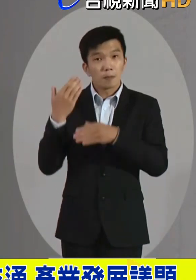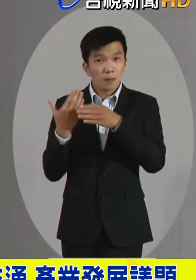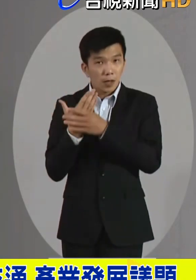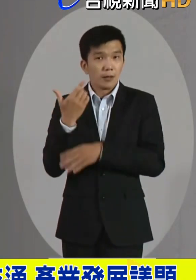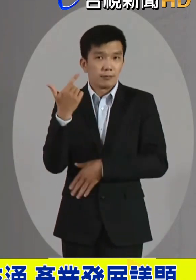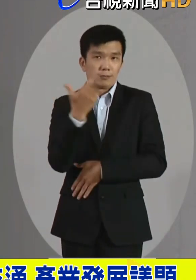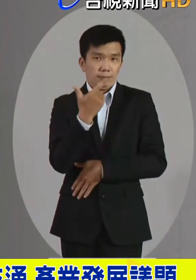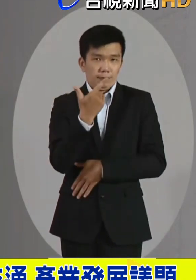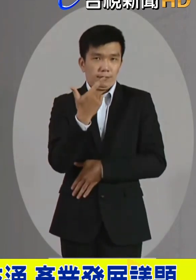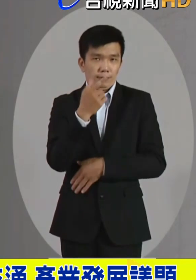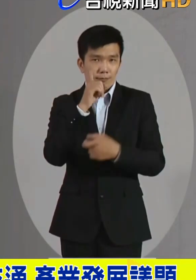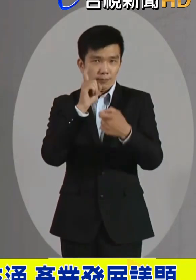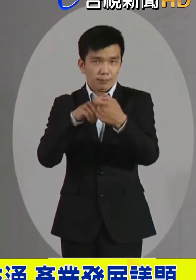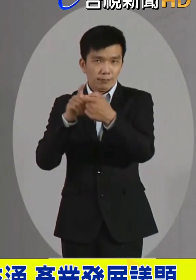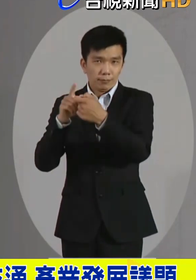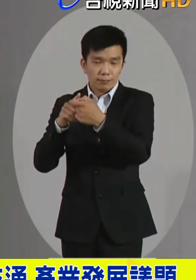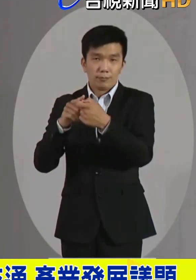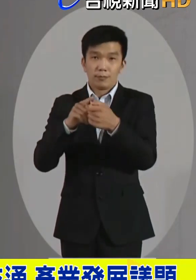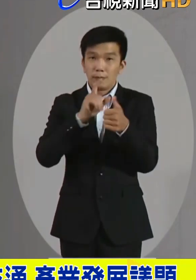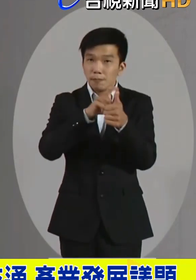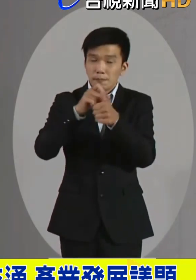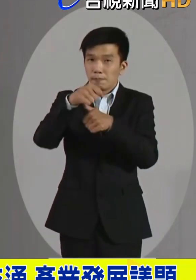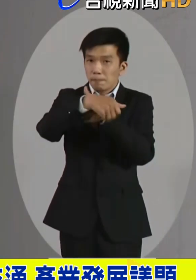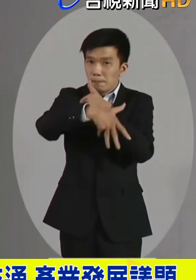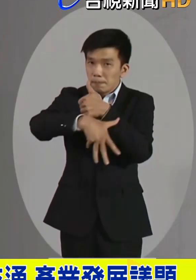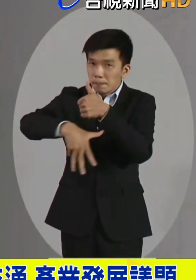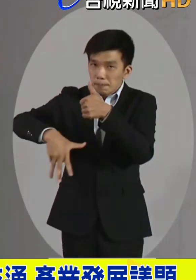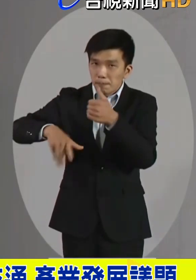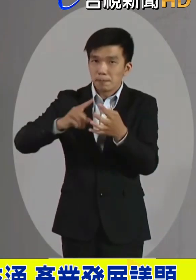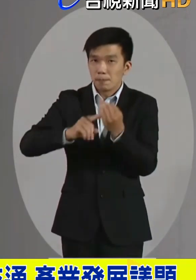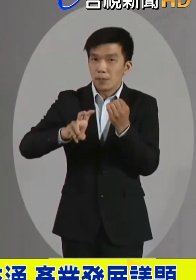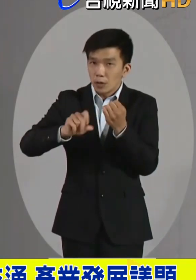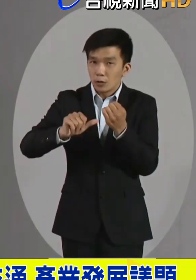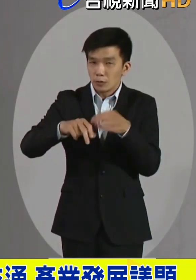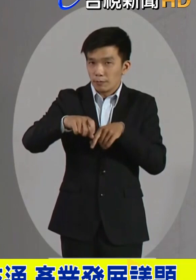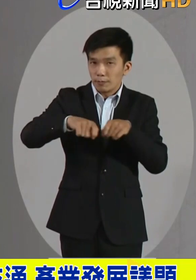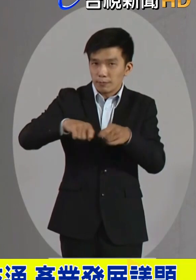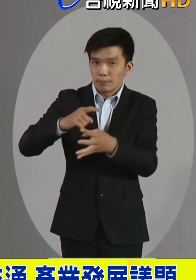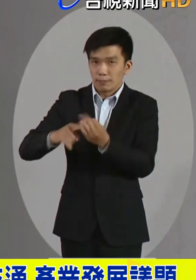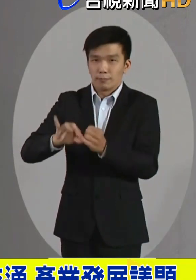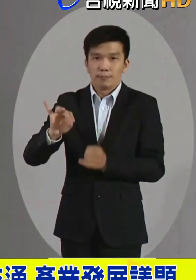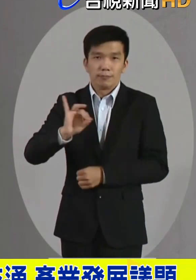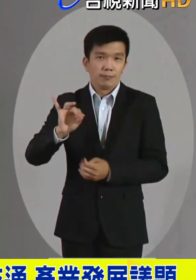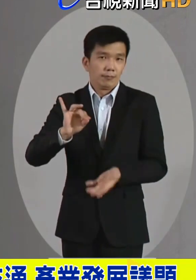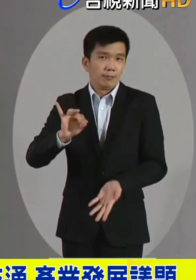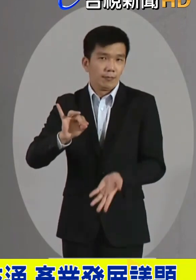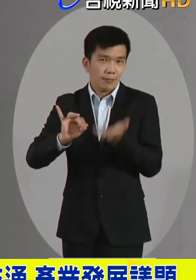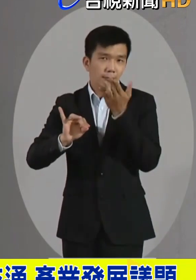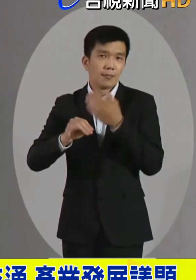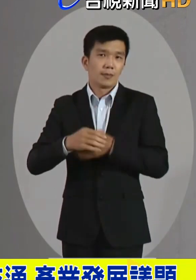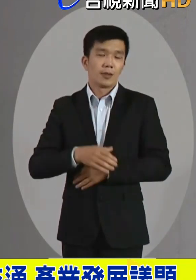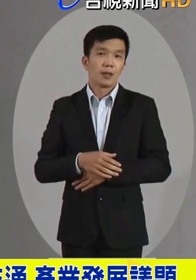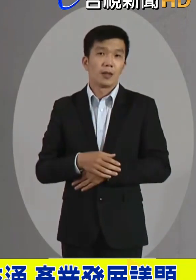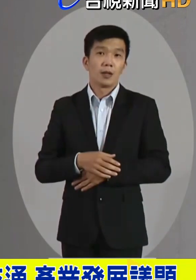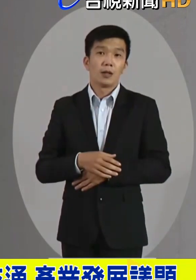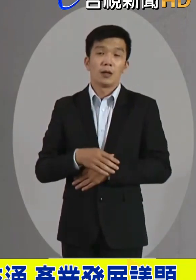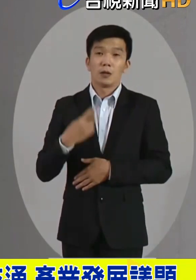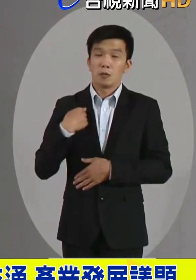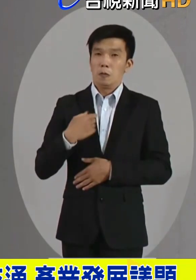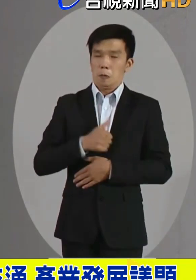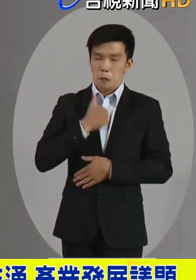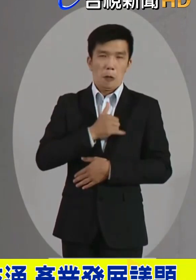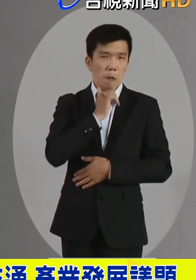面向，25项主题政策，100多项政见，我也开过将近行走地